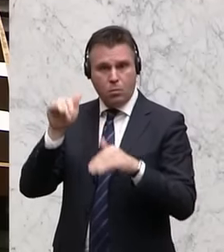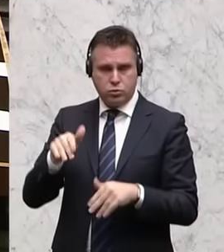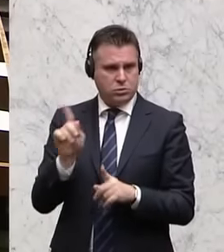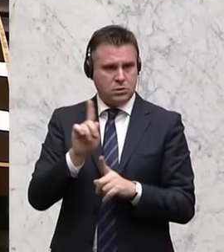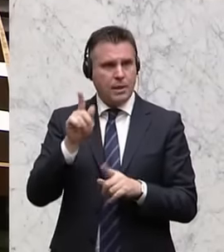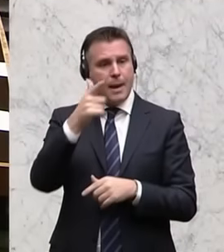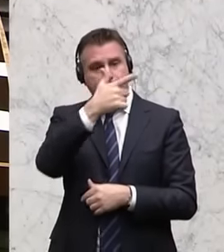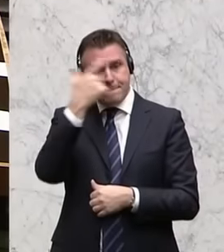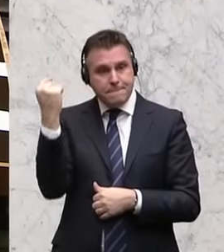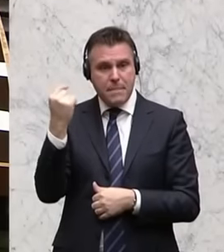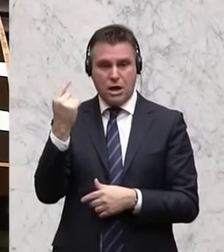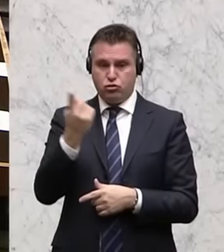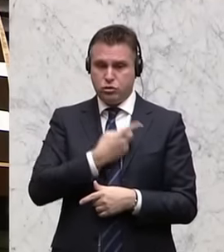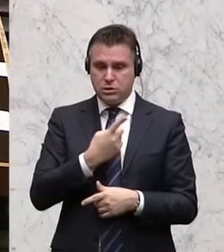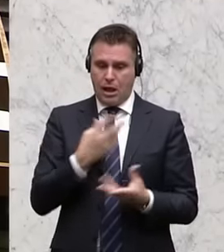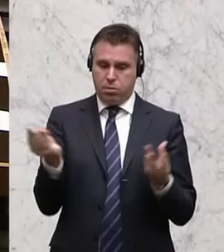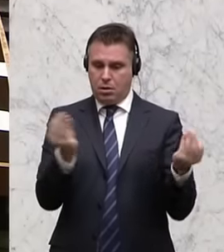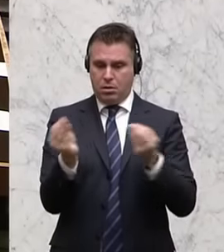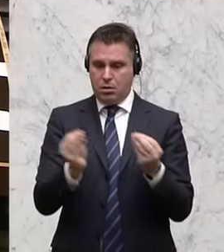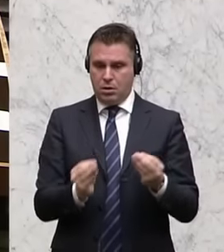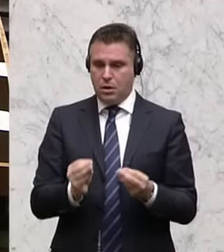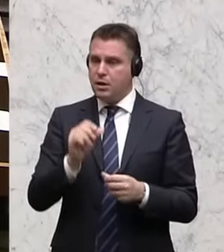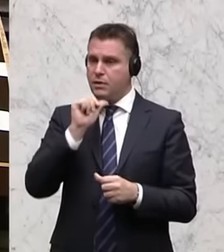Vernunft und Zweckmäßigkeit erstelltes